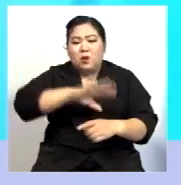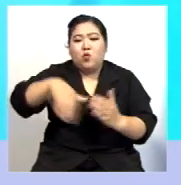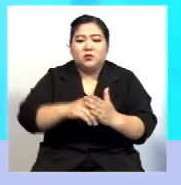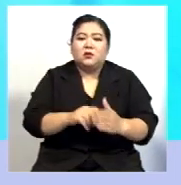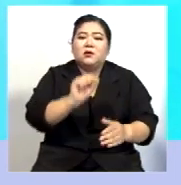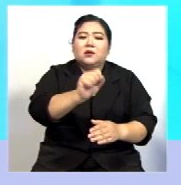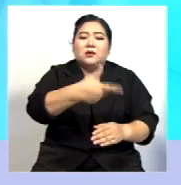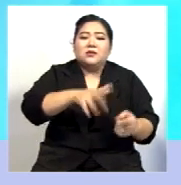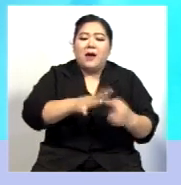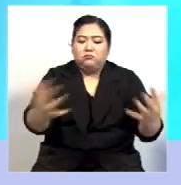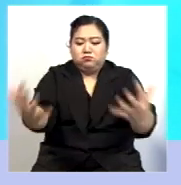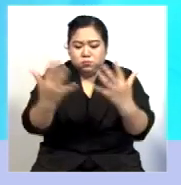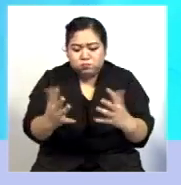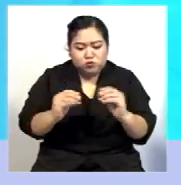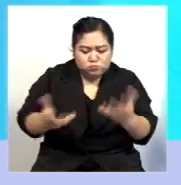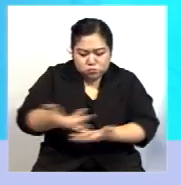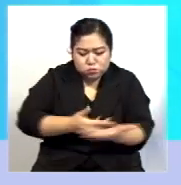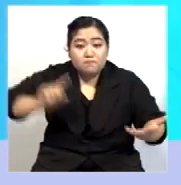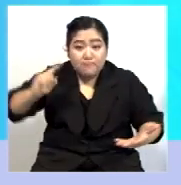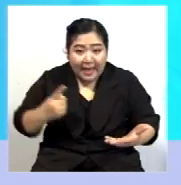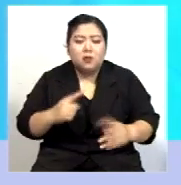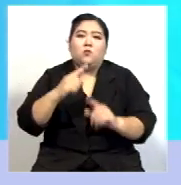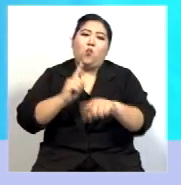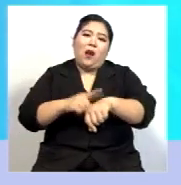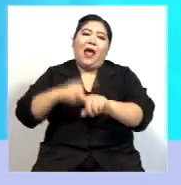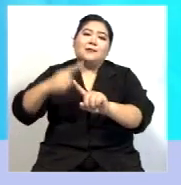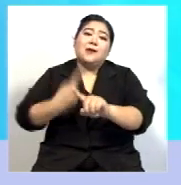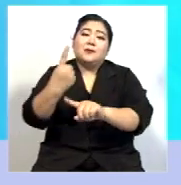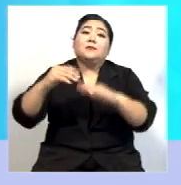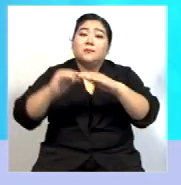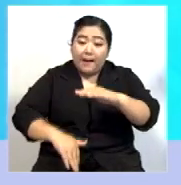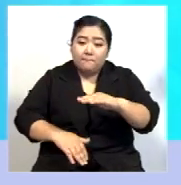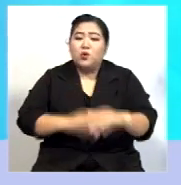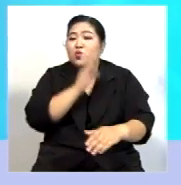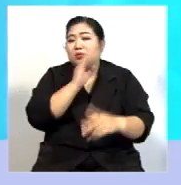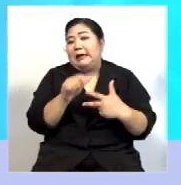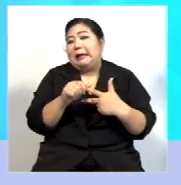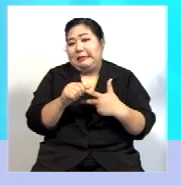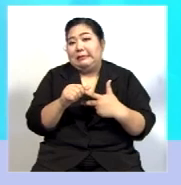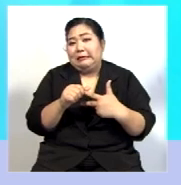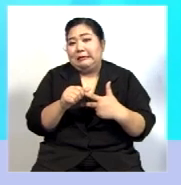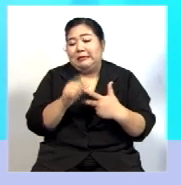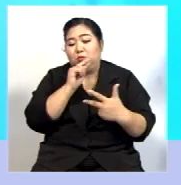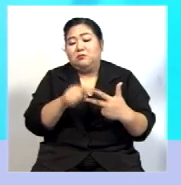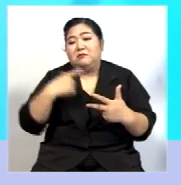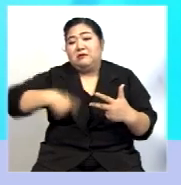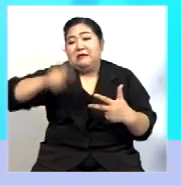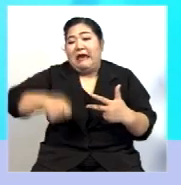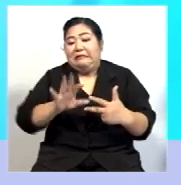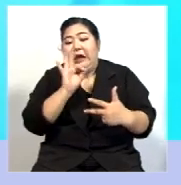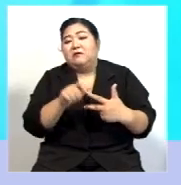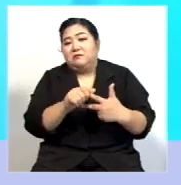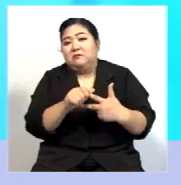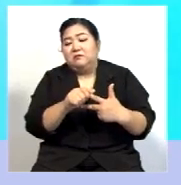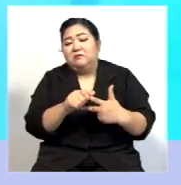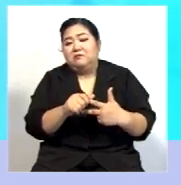โดยใช้เวลาไม่เกิน1เดือนแต่หากไม่ผ่านบางมาตราเมื่อมีการโหวตใหม่ก็ต้องดู